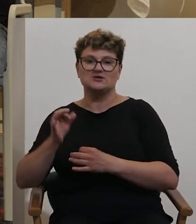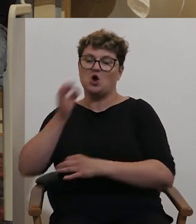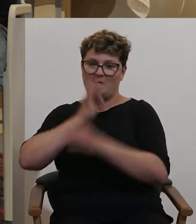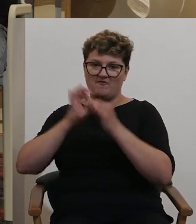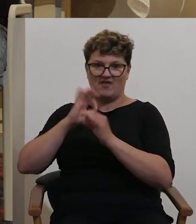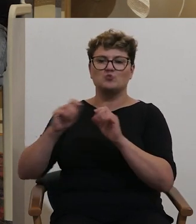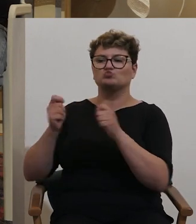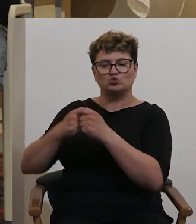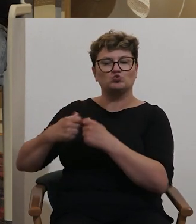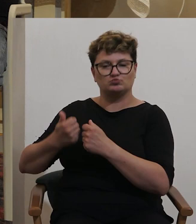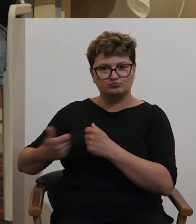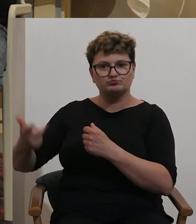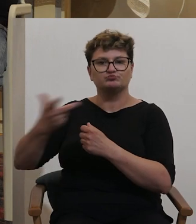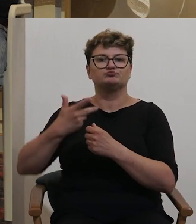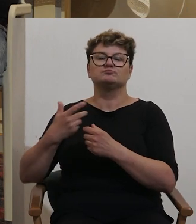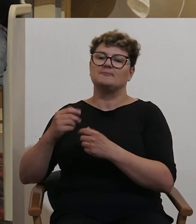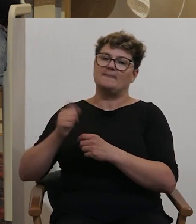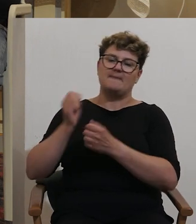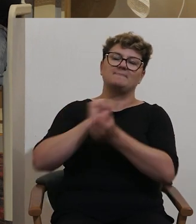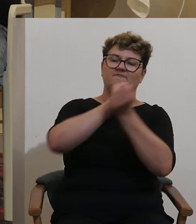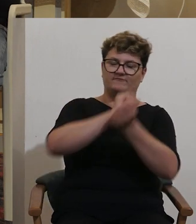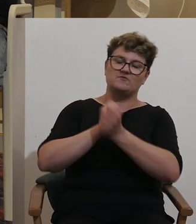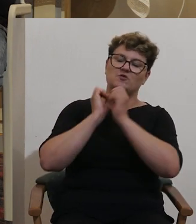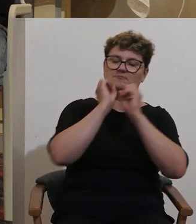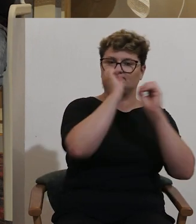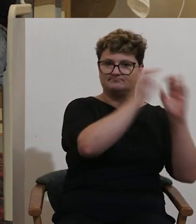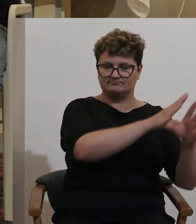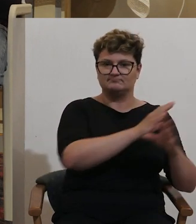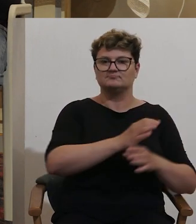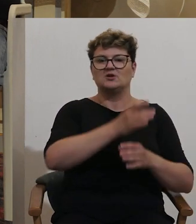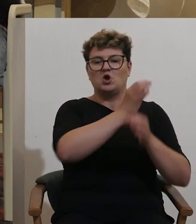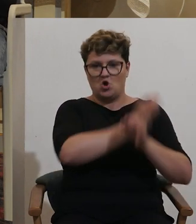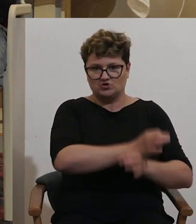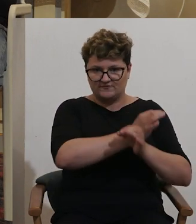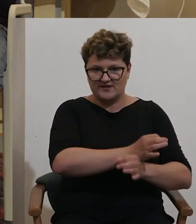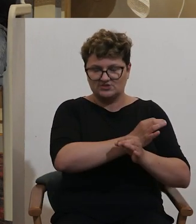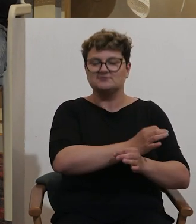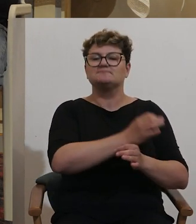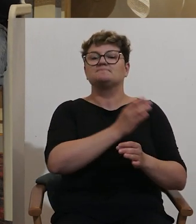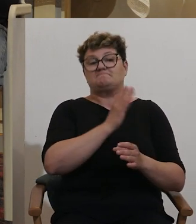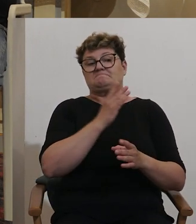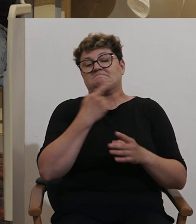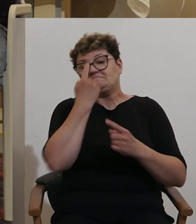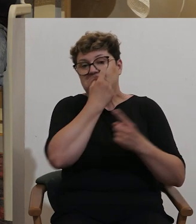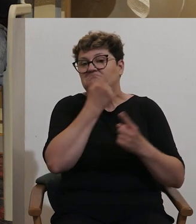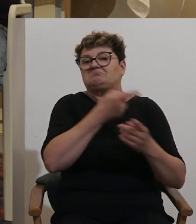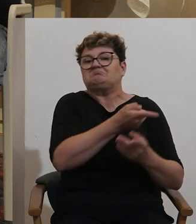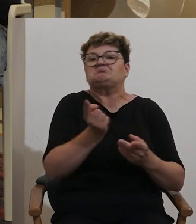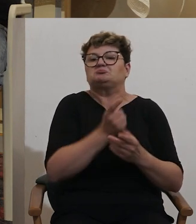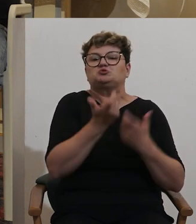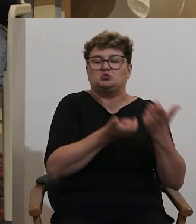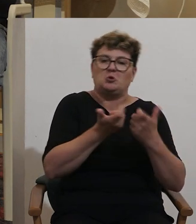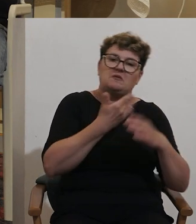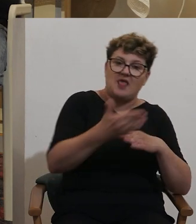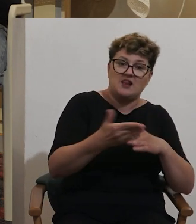broni trafił najpierw do Auschwitz. Tam prawdopodobnie się zastanawiano, co z nimi zrobić, czy ich